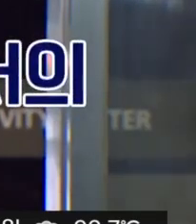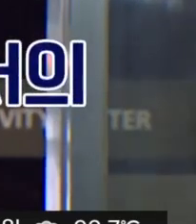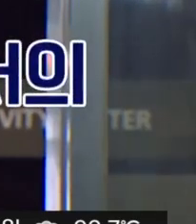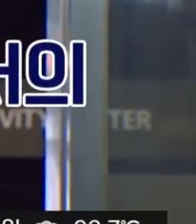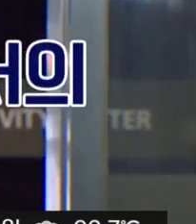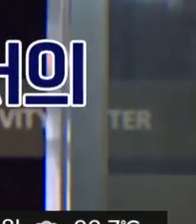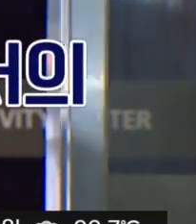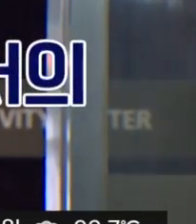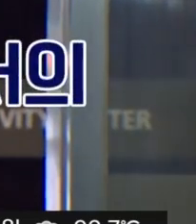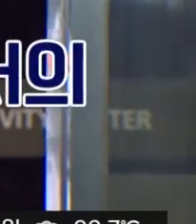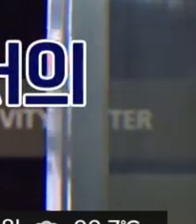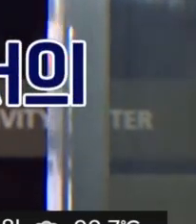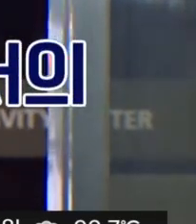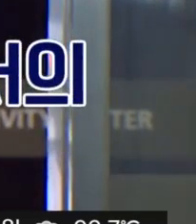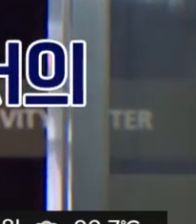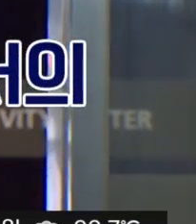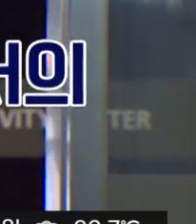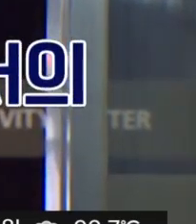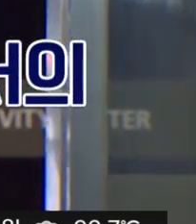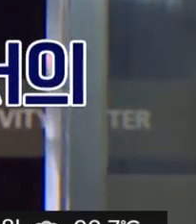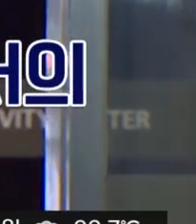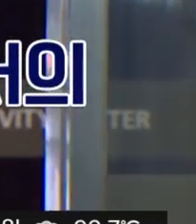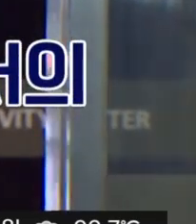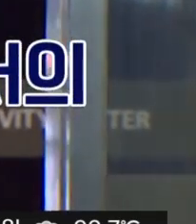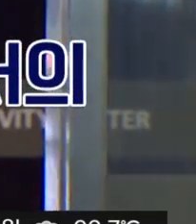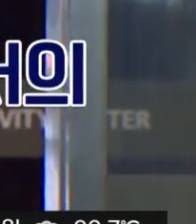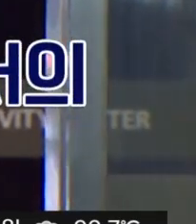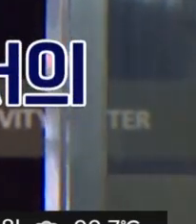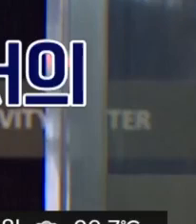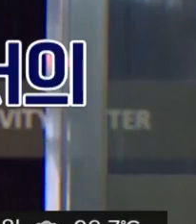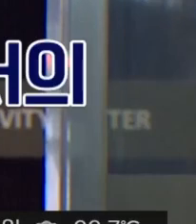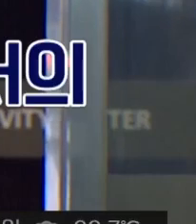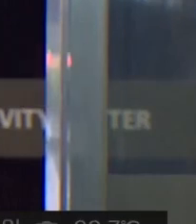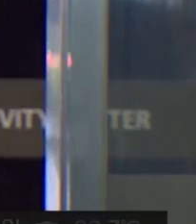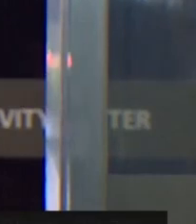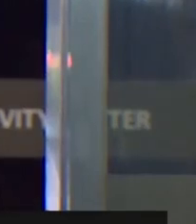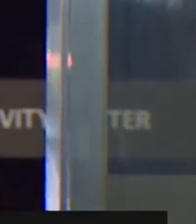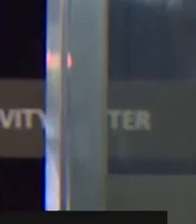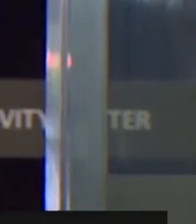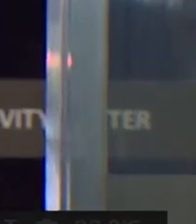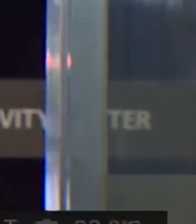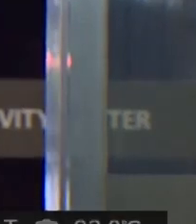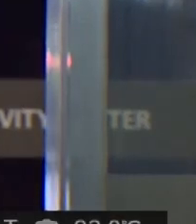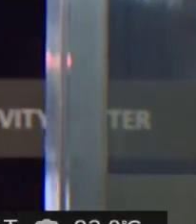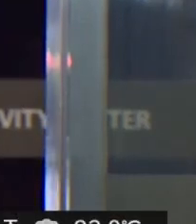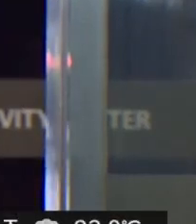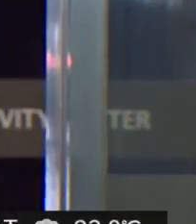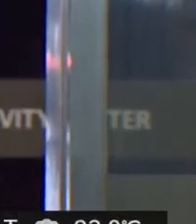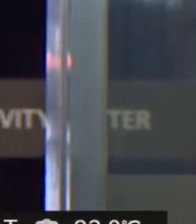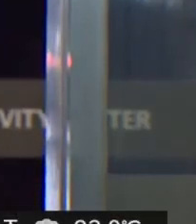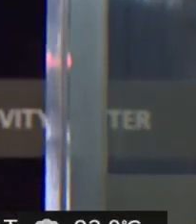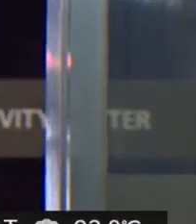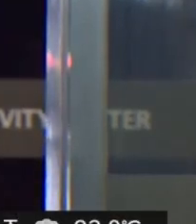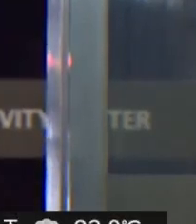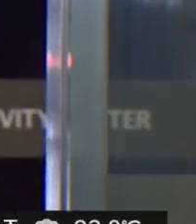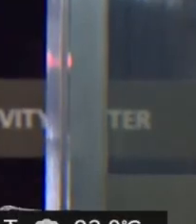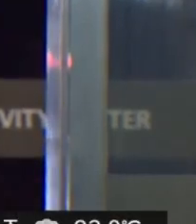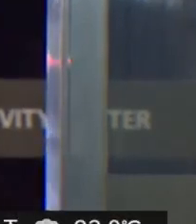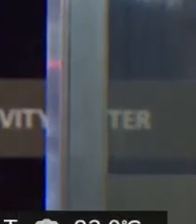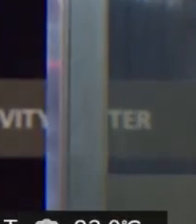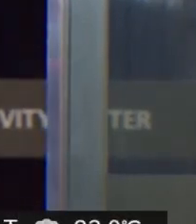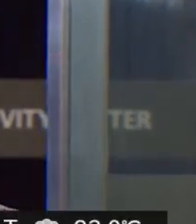사적인 입장에서 에 가려 된 반은 천연 없습니다 저는 가지 덜한 그 이래 간의 될